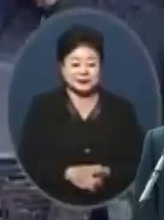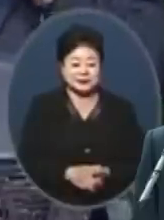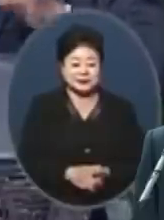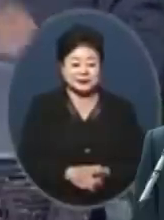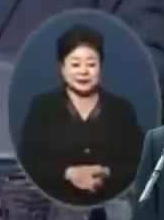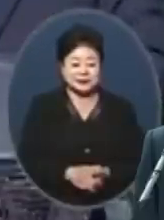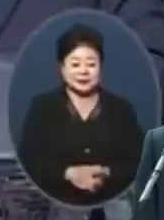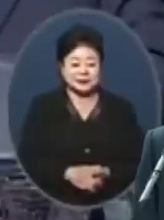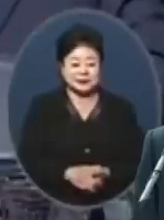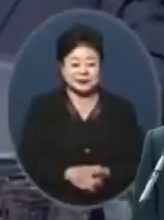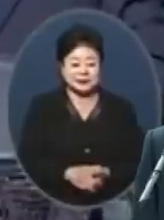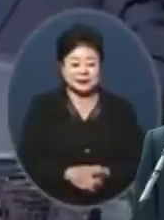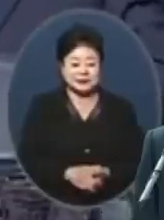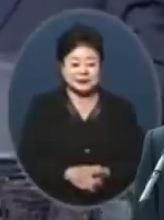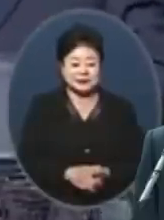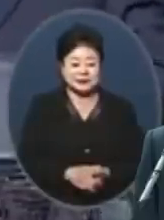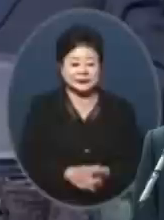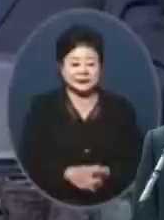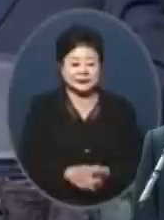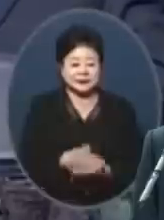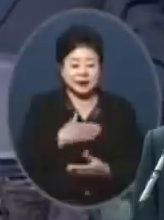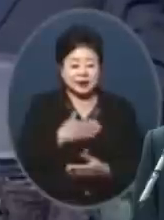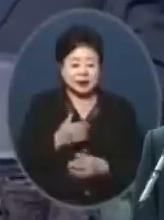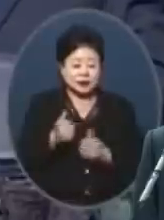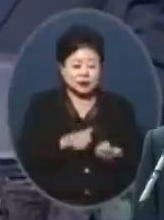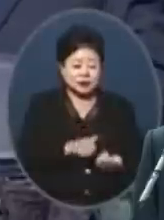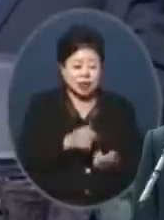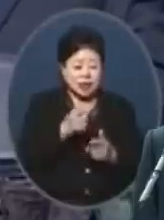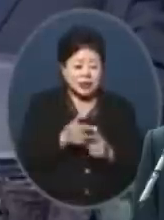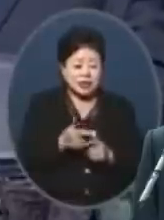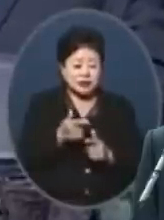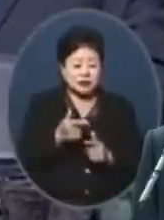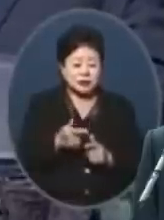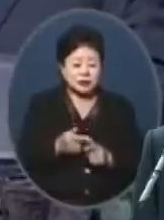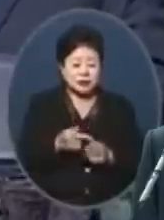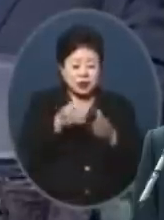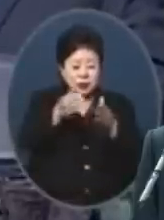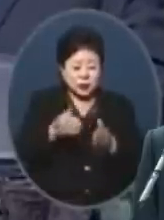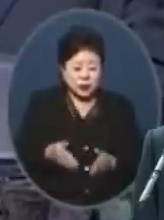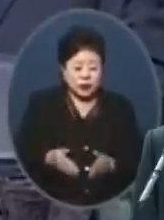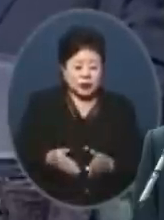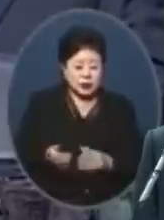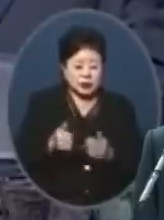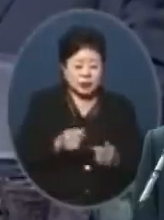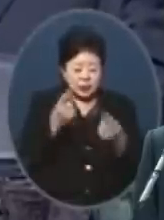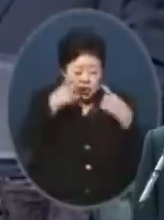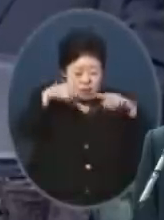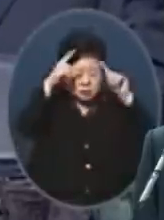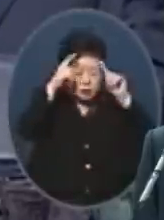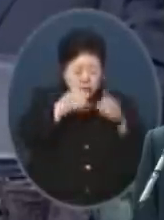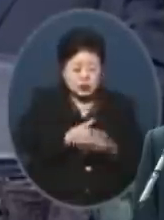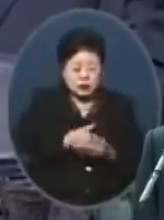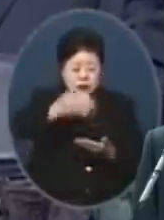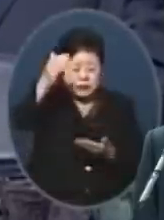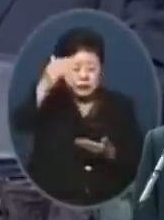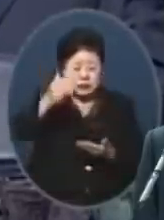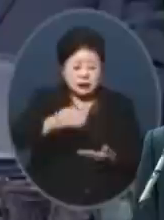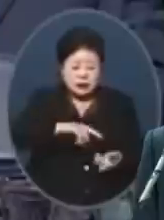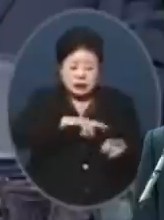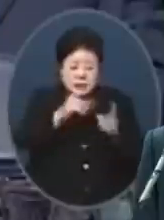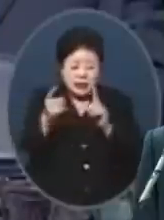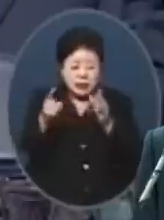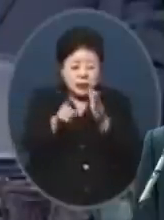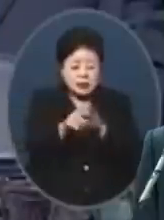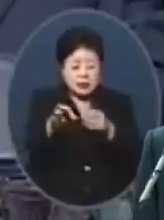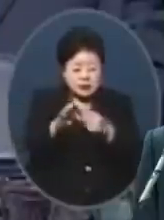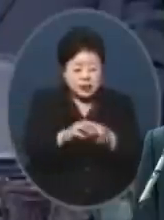Then that health will come upon you. 나는 죽었으나 예수 그리스도로 말미암아 사망과 음부를 실패하고 살아난다고